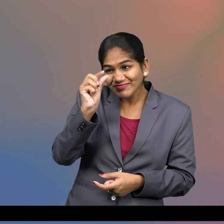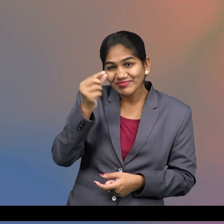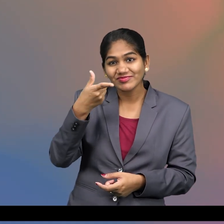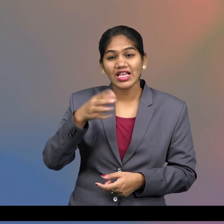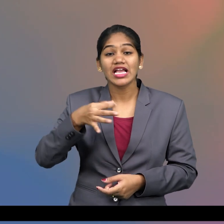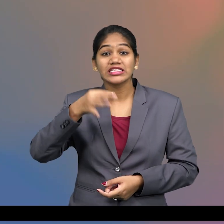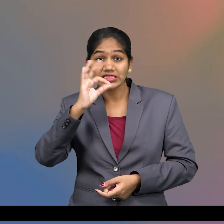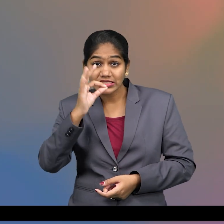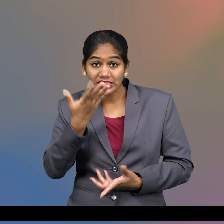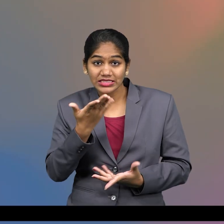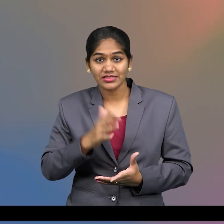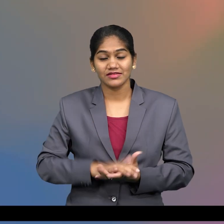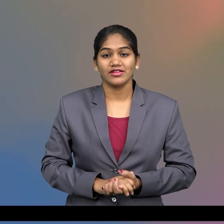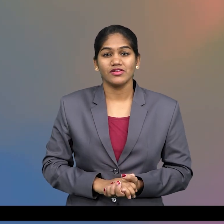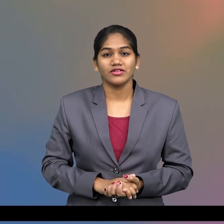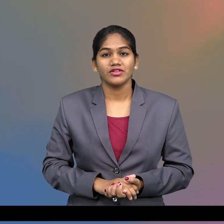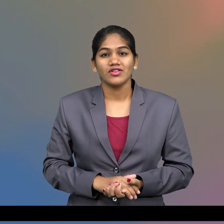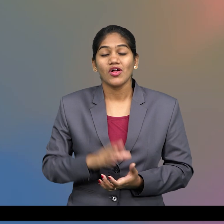चहा, तेल,